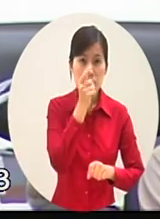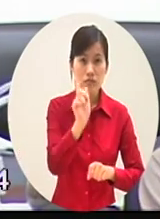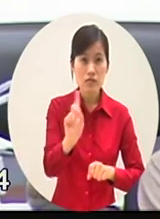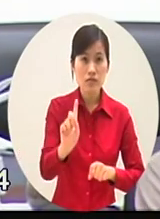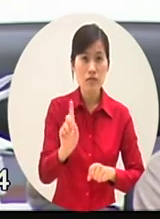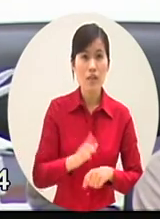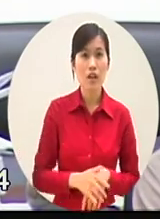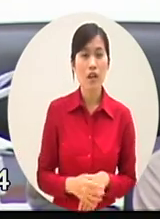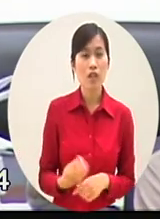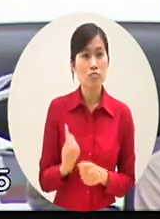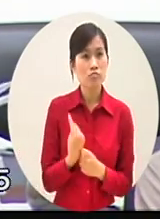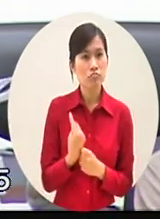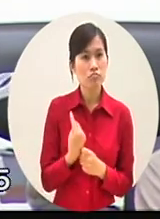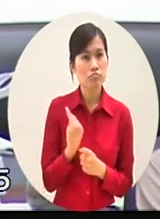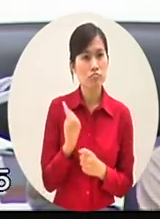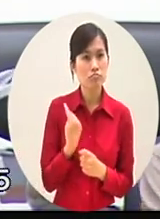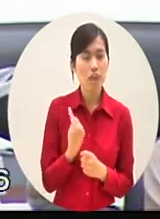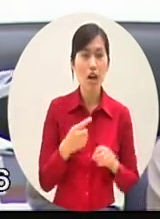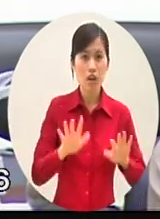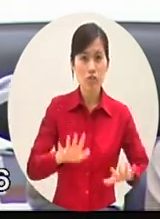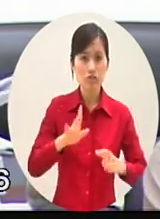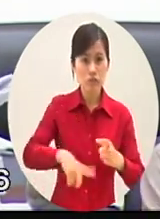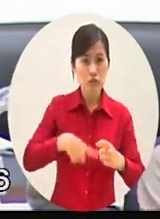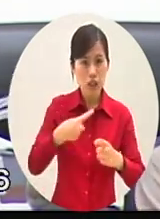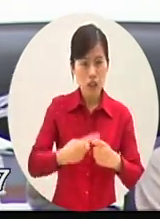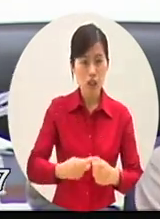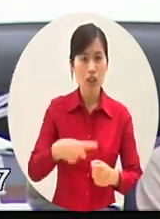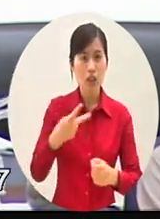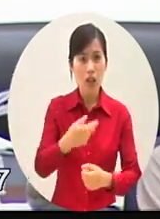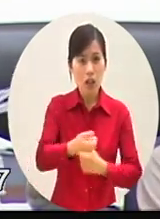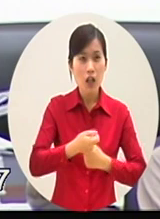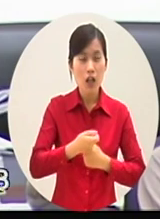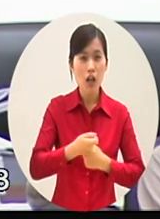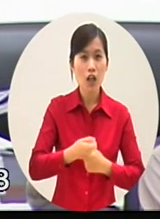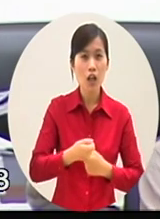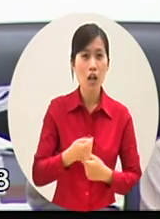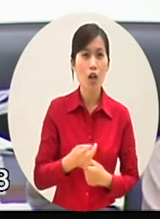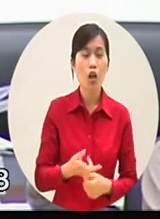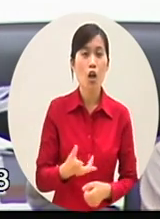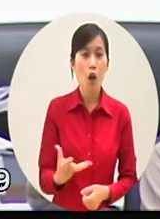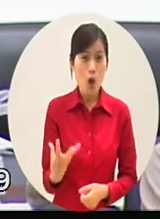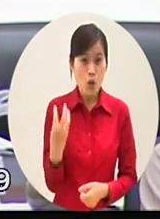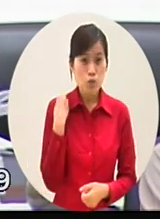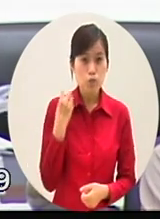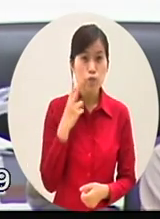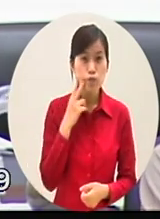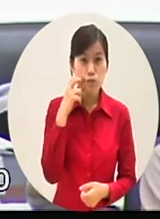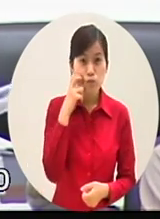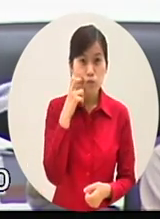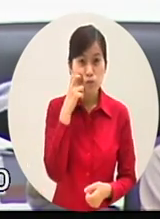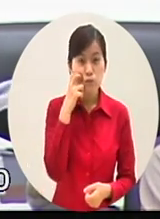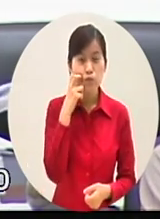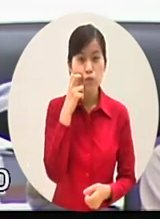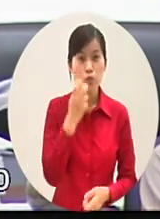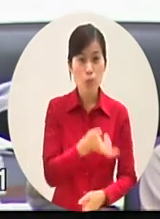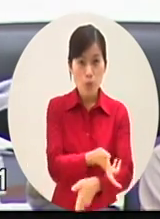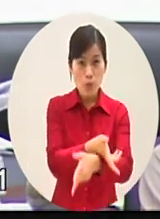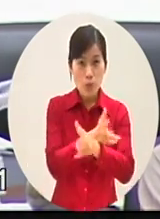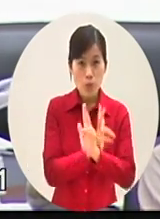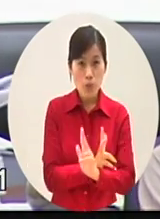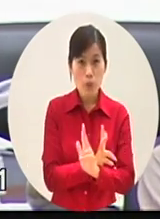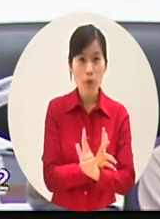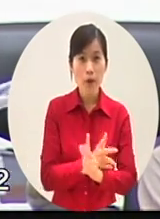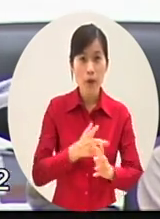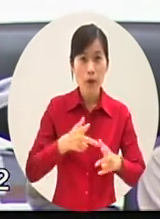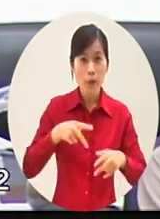古尼诶今年景处委这个步道，旧铁桥步道，这个大家已经是非常期待了。所以我们现